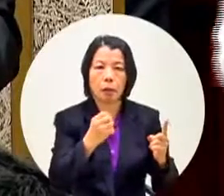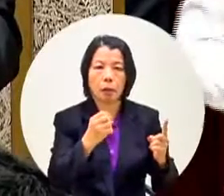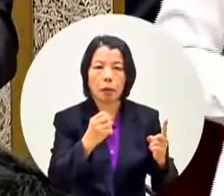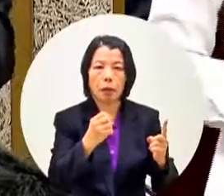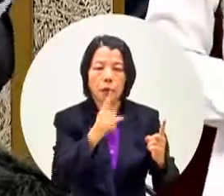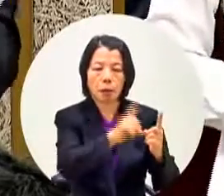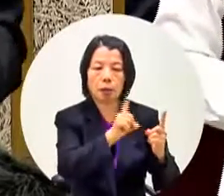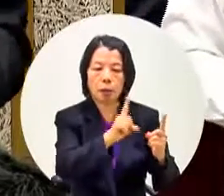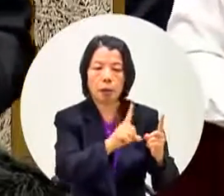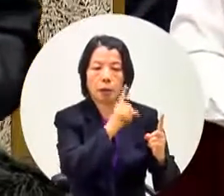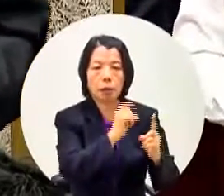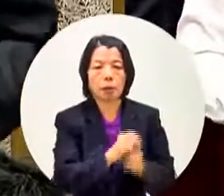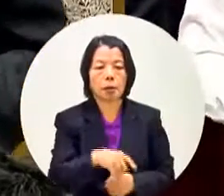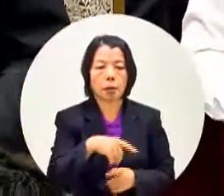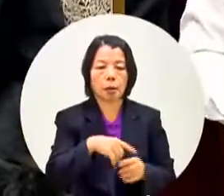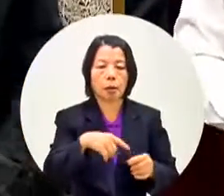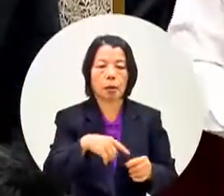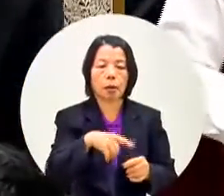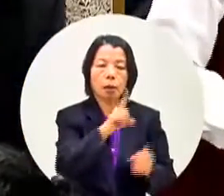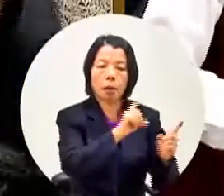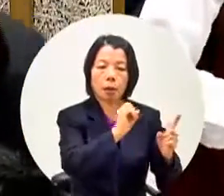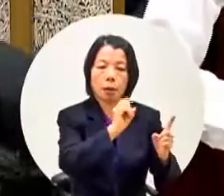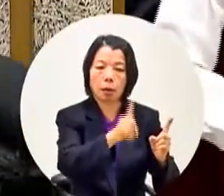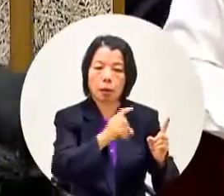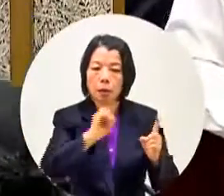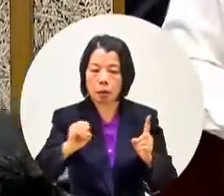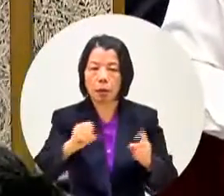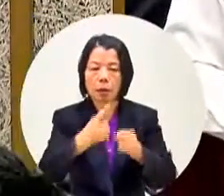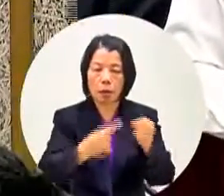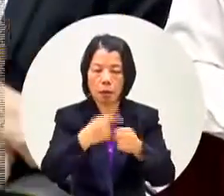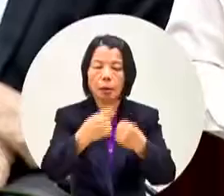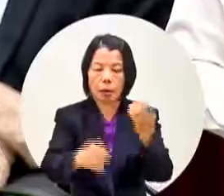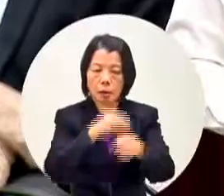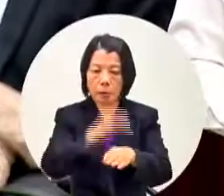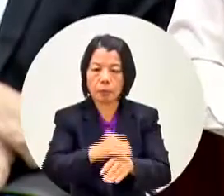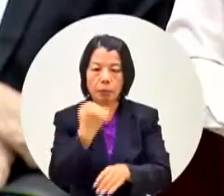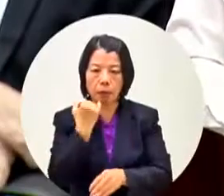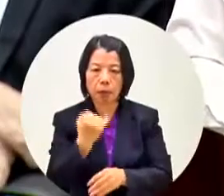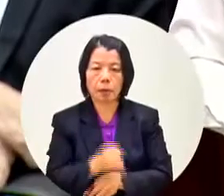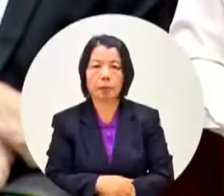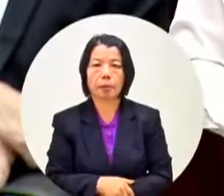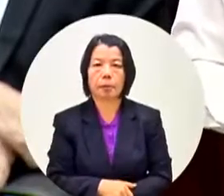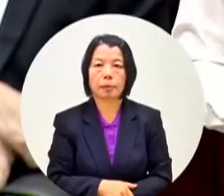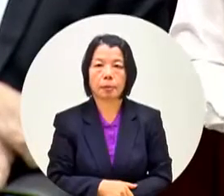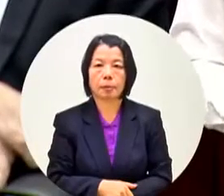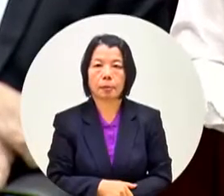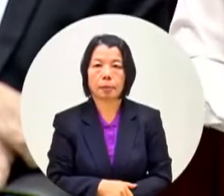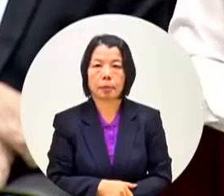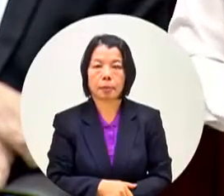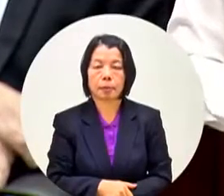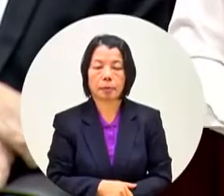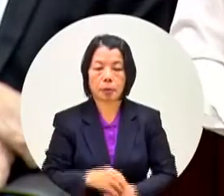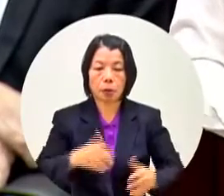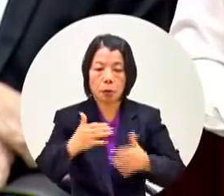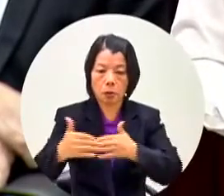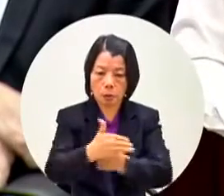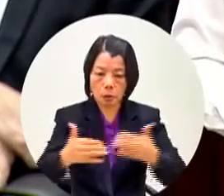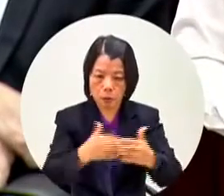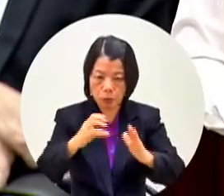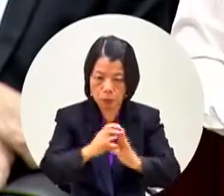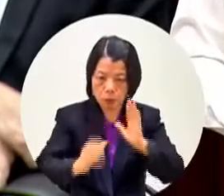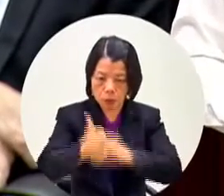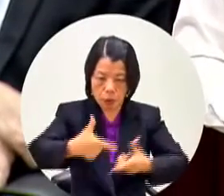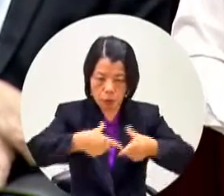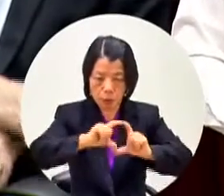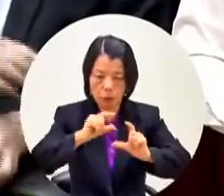以后可以顺利发包。 好， 那我们的总期程还是掌控在看是不是能在110年的二月